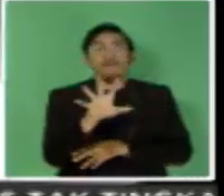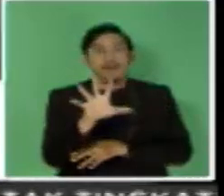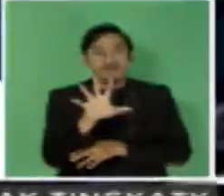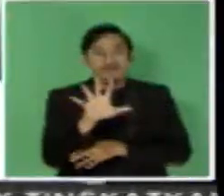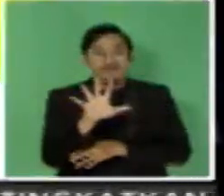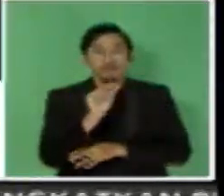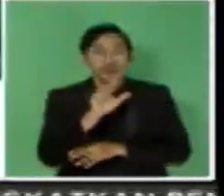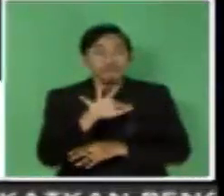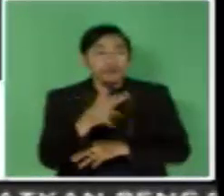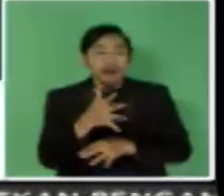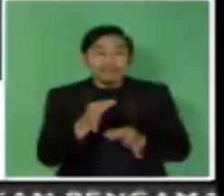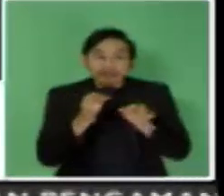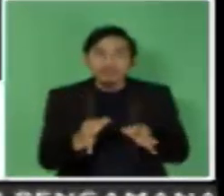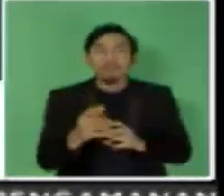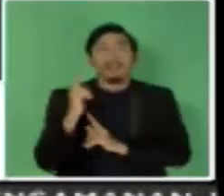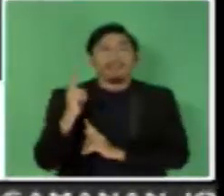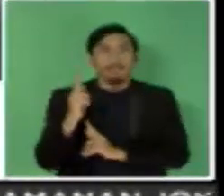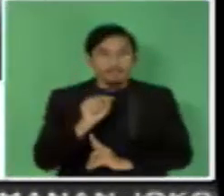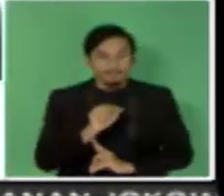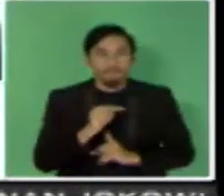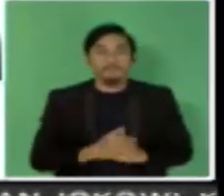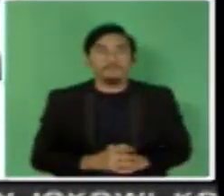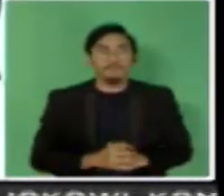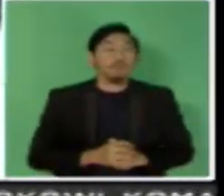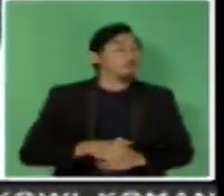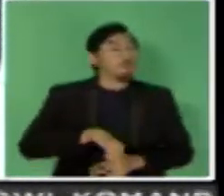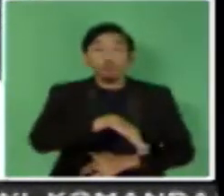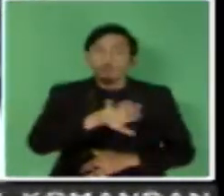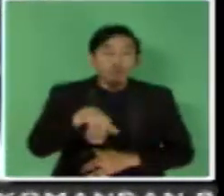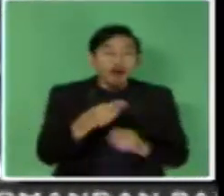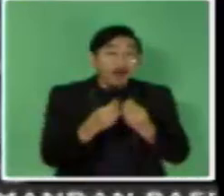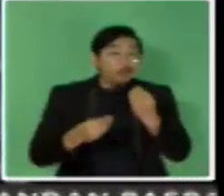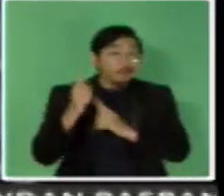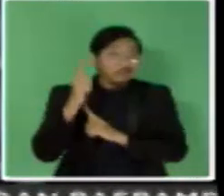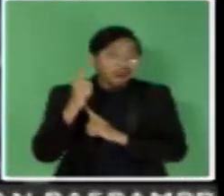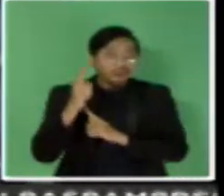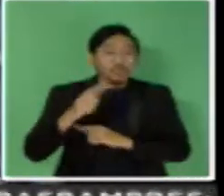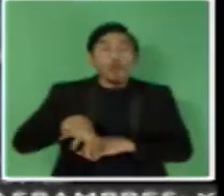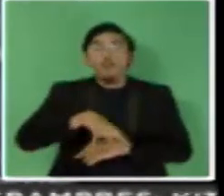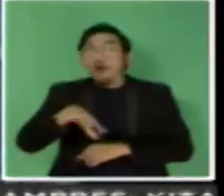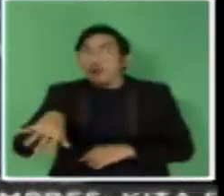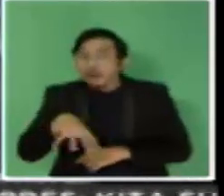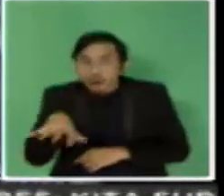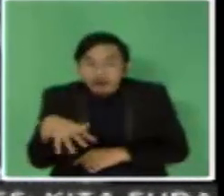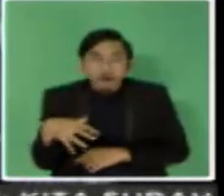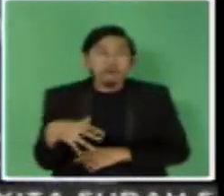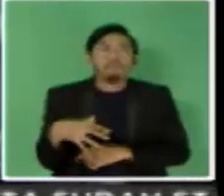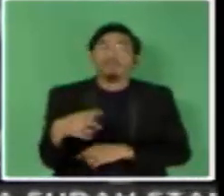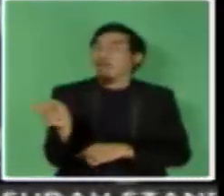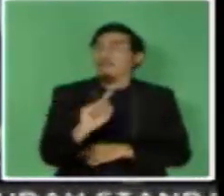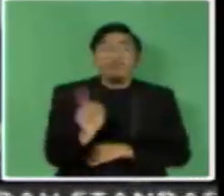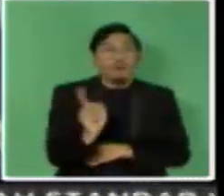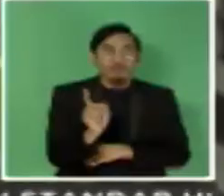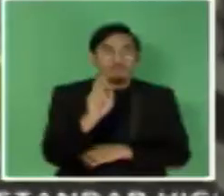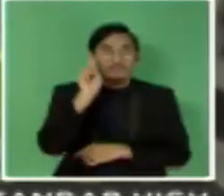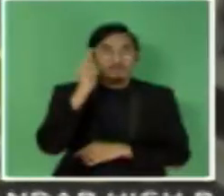militer. Seluruh anggota TNI beserta keluarganya atau keluarga besar tentara juga dilarang mendiskreditkan